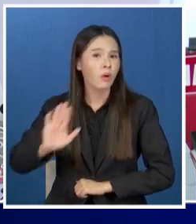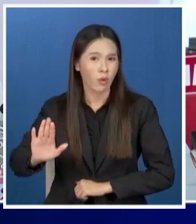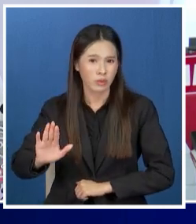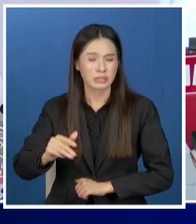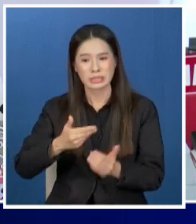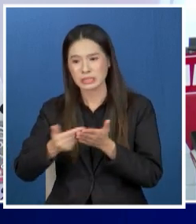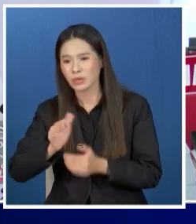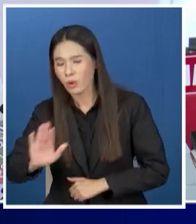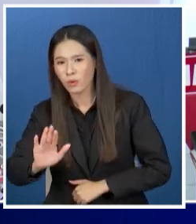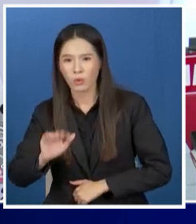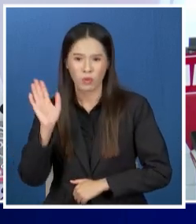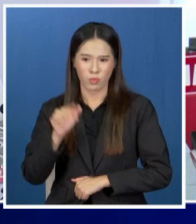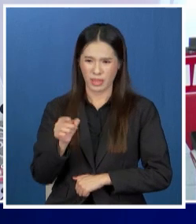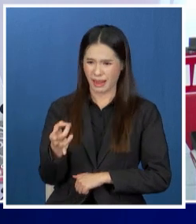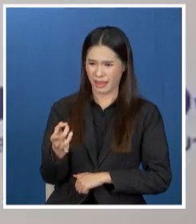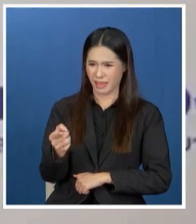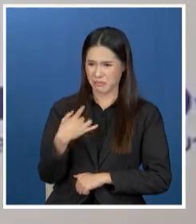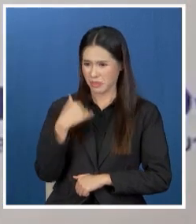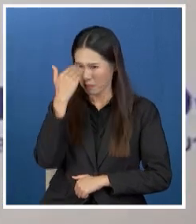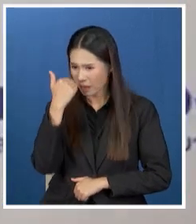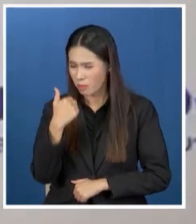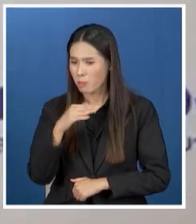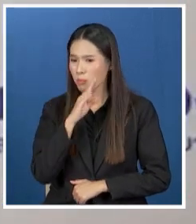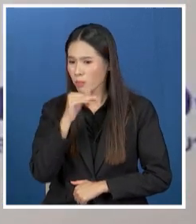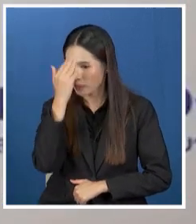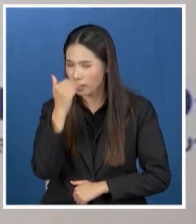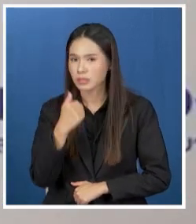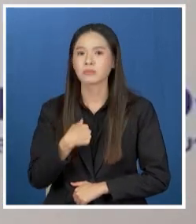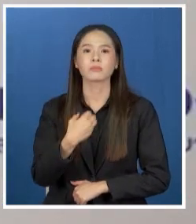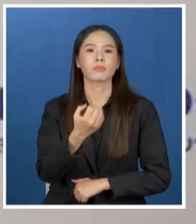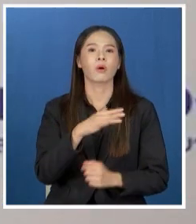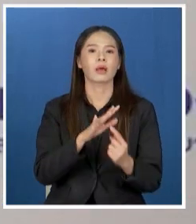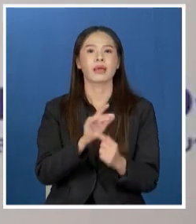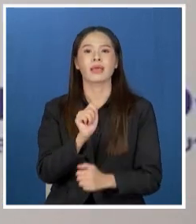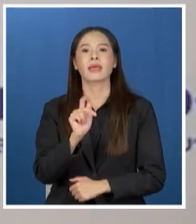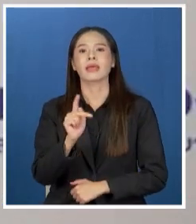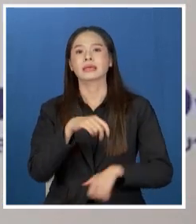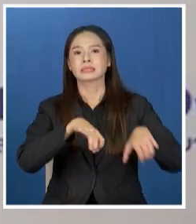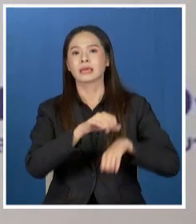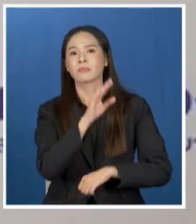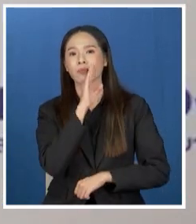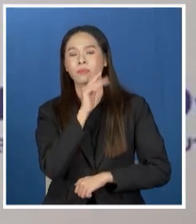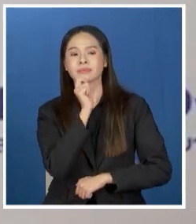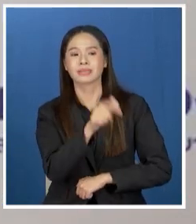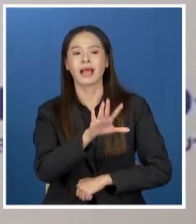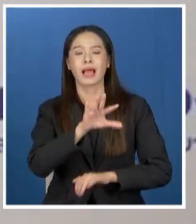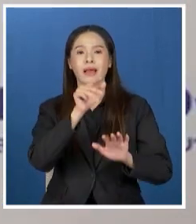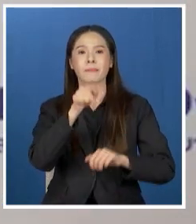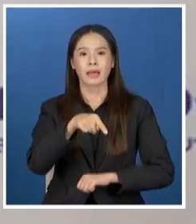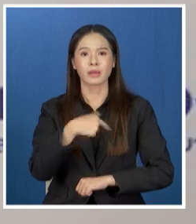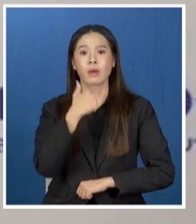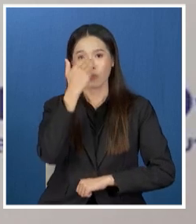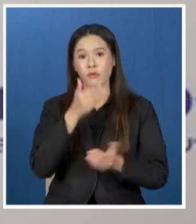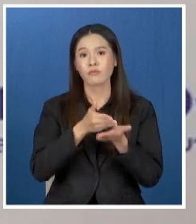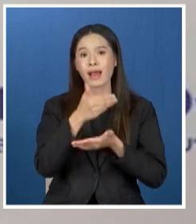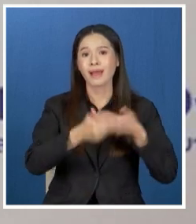ของคนที่ซื้อด้วยว ่ าโอ้โหอะไรเนี่ยมันเกิดอะไรขึ้น ออ และบอกว่าคุณเอกนะฮะที่มีการจัดฉากจ้างมา 5,000 เนี่ยเพราะมาร์เก็ตติ้งเป็นคนห